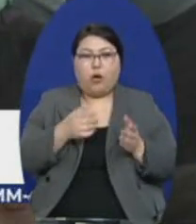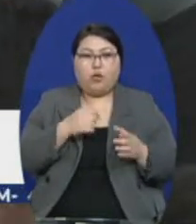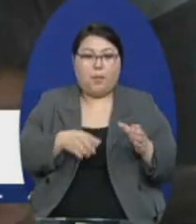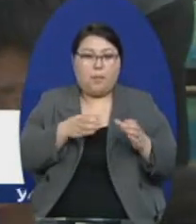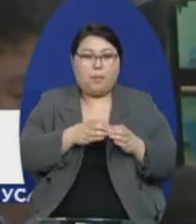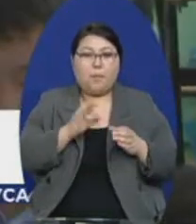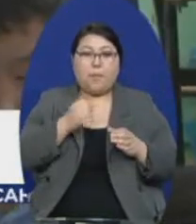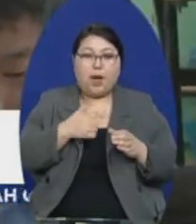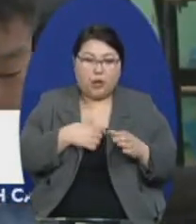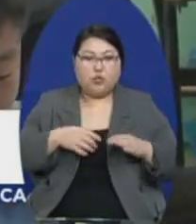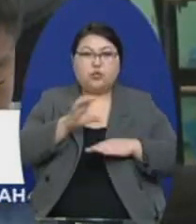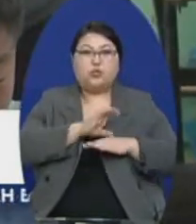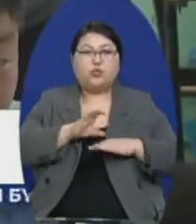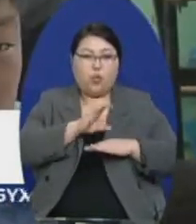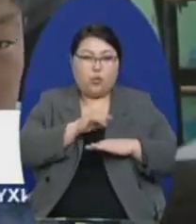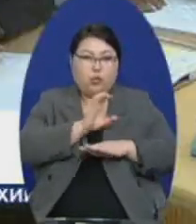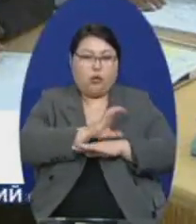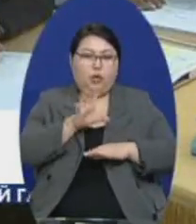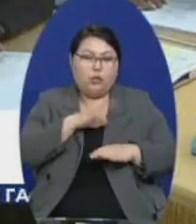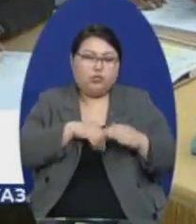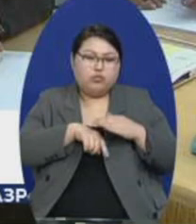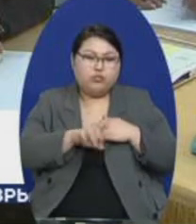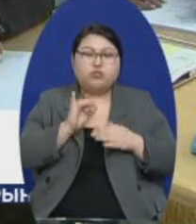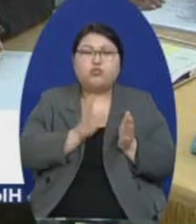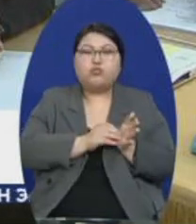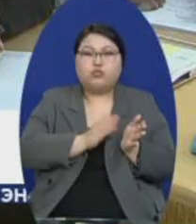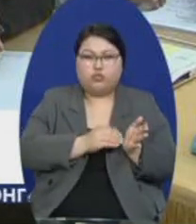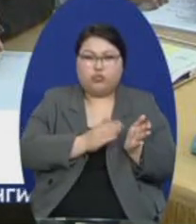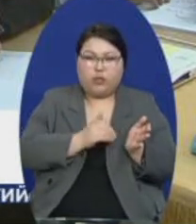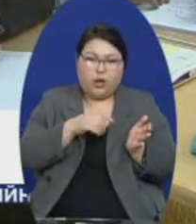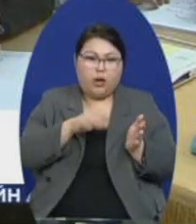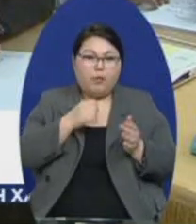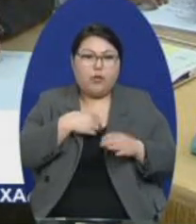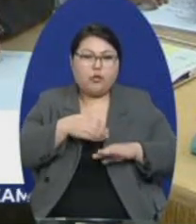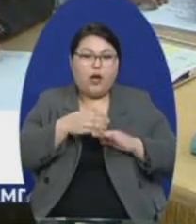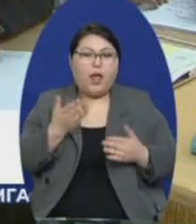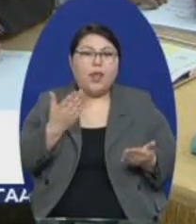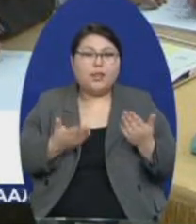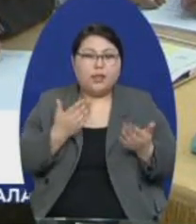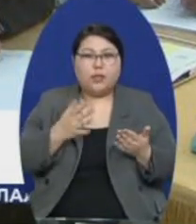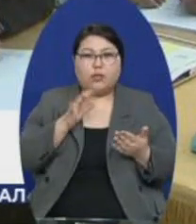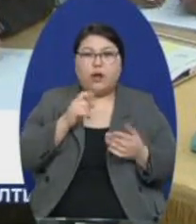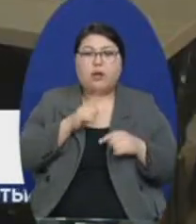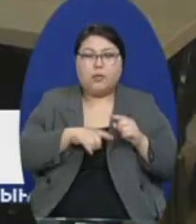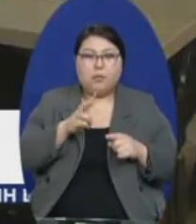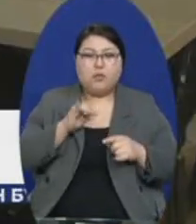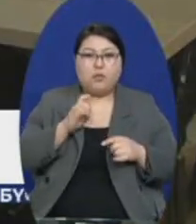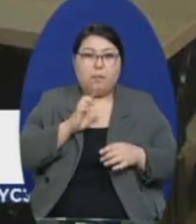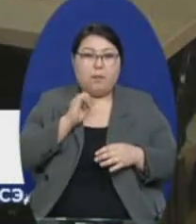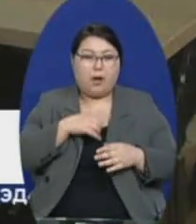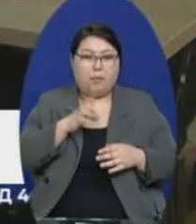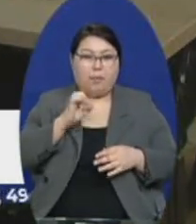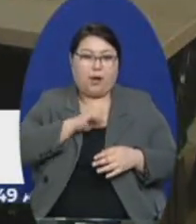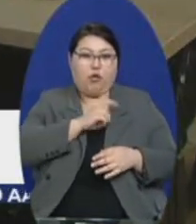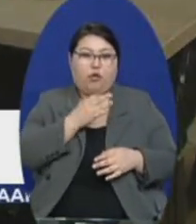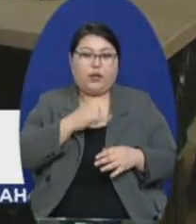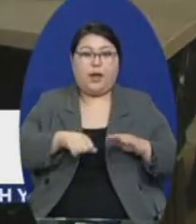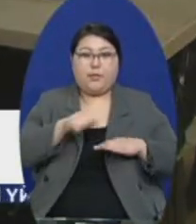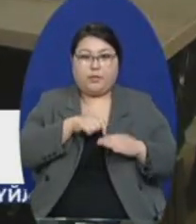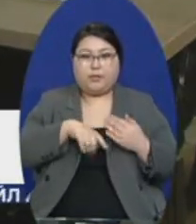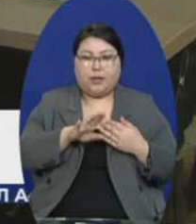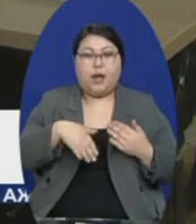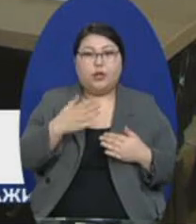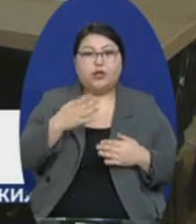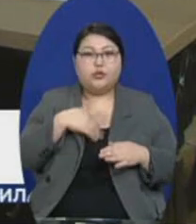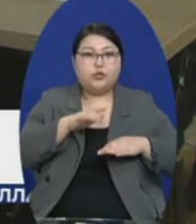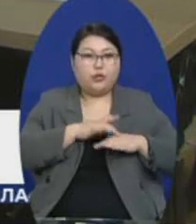сумын сургуулиас эхлээд бүх сургуульд юу дутагдаж тогтолцооны аль хэсэгт ямар алдаа гарсныг тогтоох менежментийн багийг Баян Улгийн аймагт томилжээ. Дараа нь төвийн болон